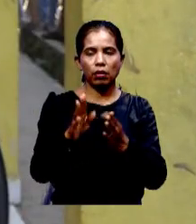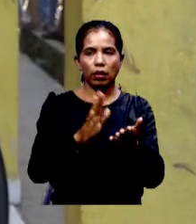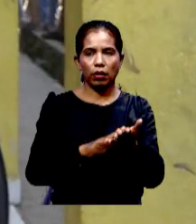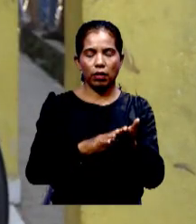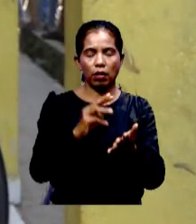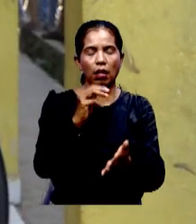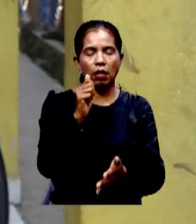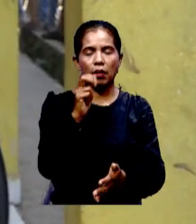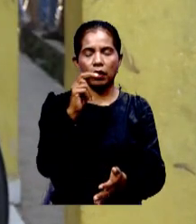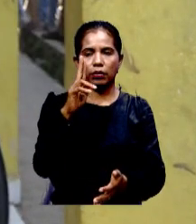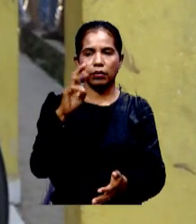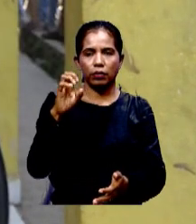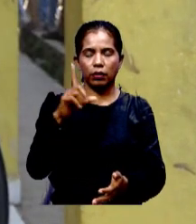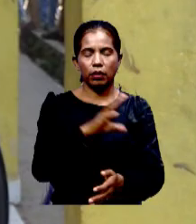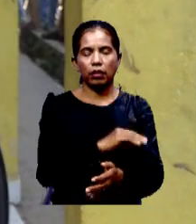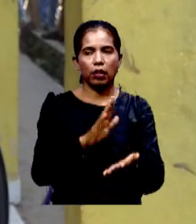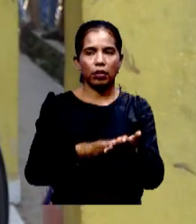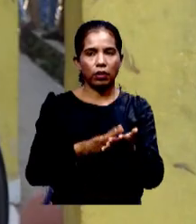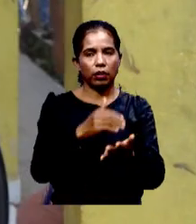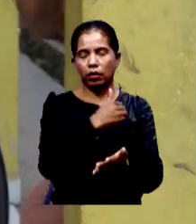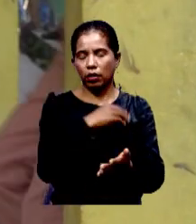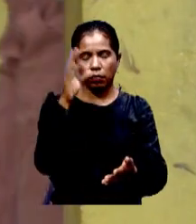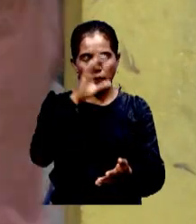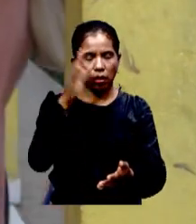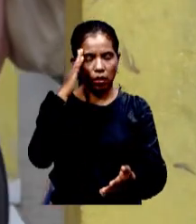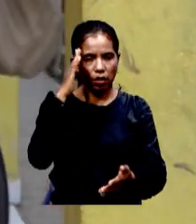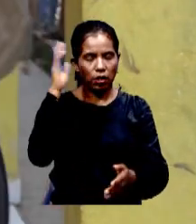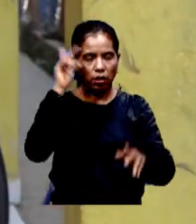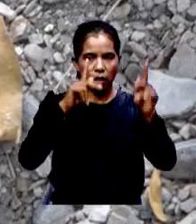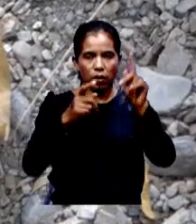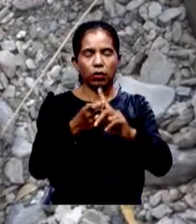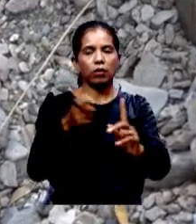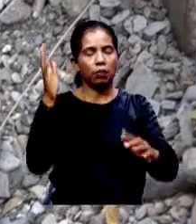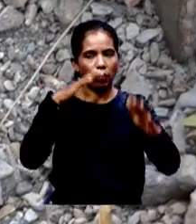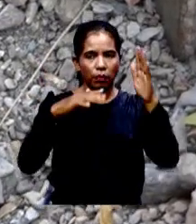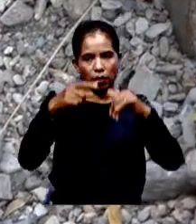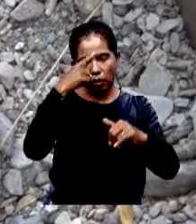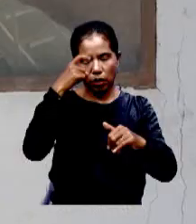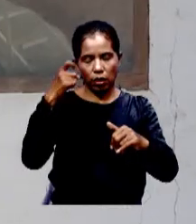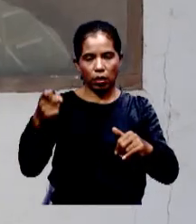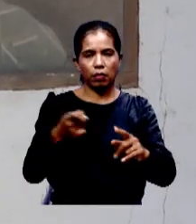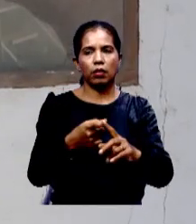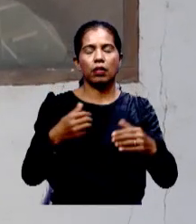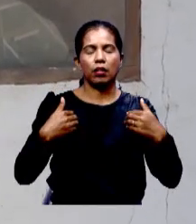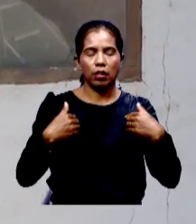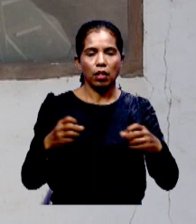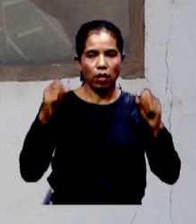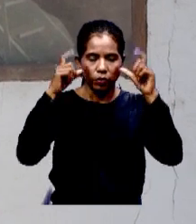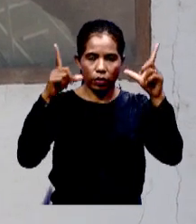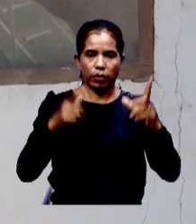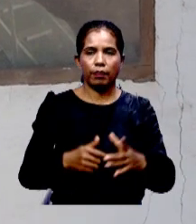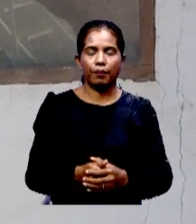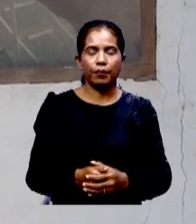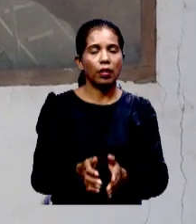Manuel Verdial HTT parte escola sedap identifica causa usi problema ne, tamba confronto ne mosu de repente de. Tamba